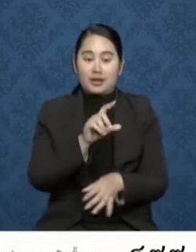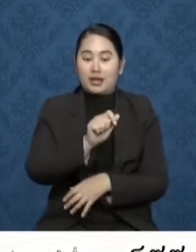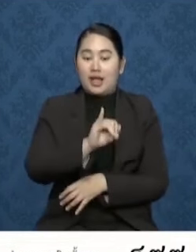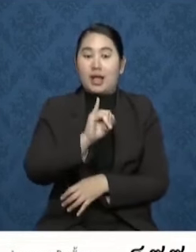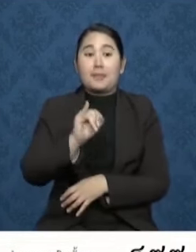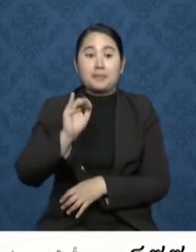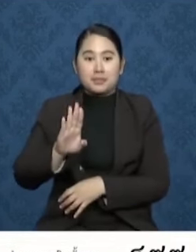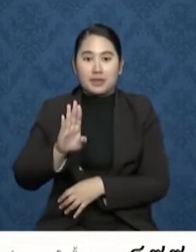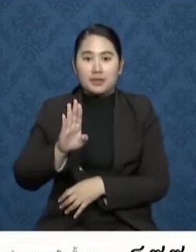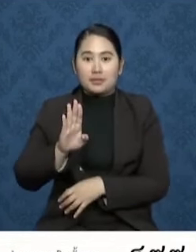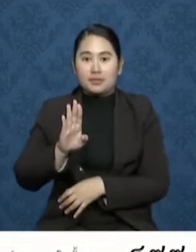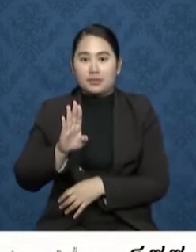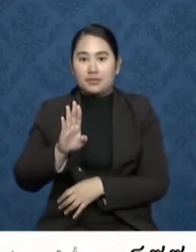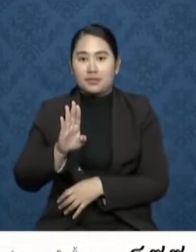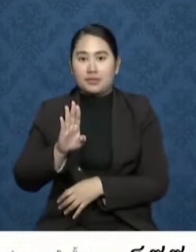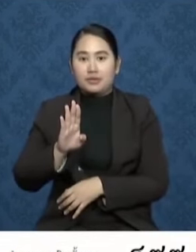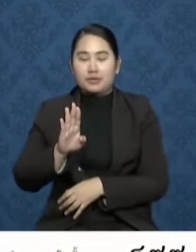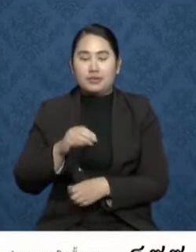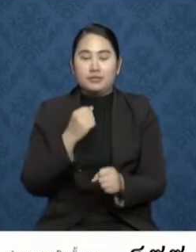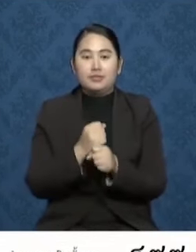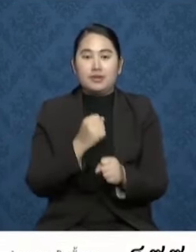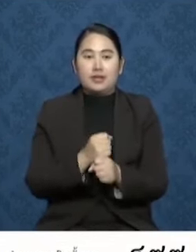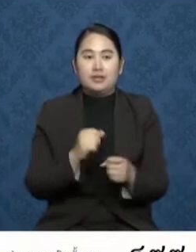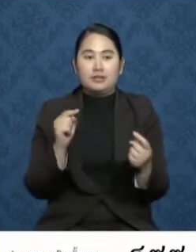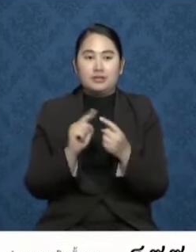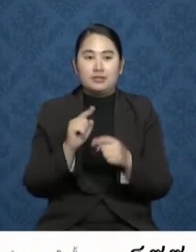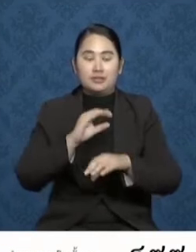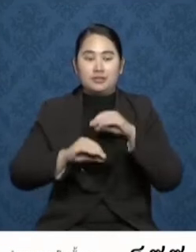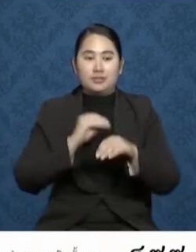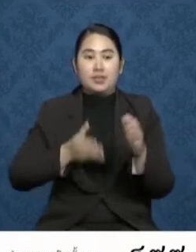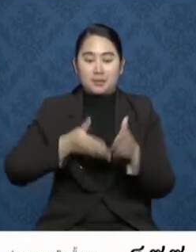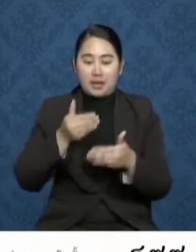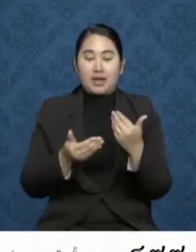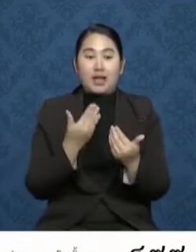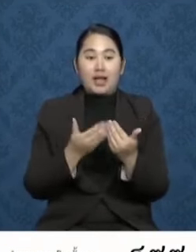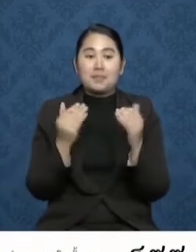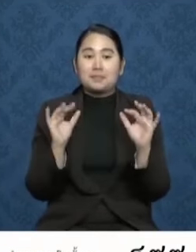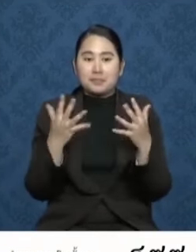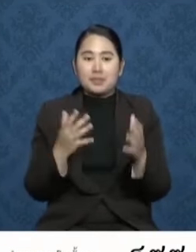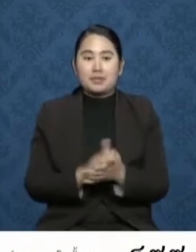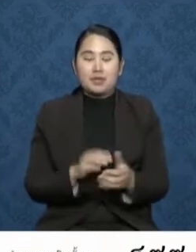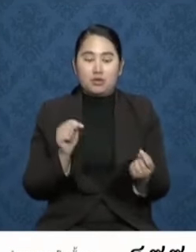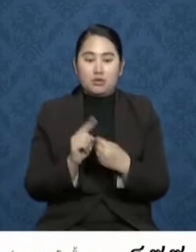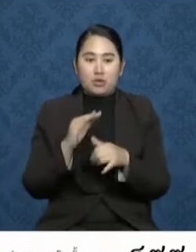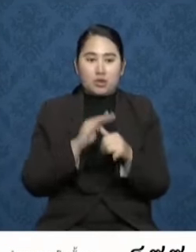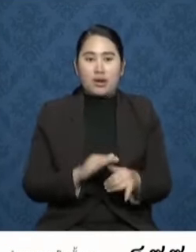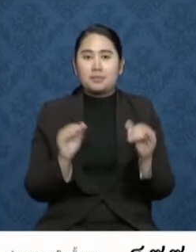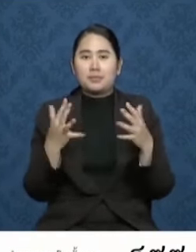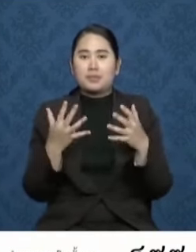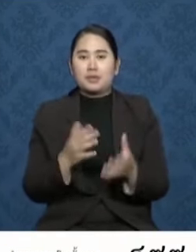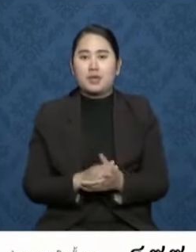aiibเขาก็คงไม่ปล่อยกู้กันง่ายๆใช่ไหมมครับบอร์ดเขาไม่สามารถที่จะถูกกดดันทางการเมืองจากใครได้